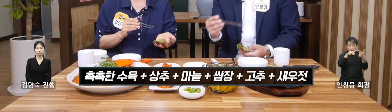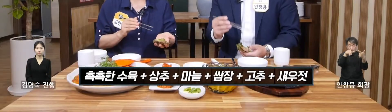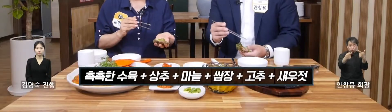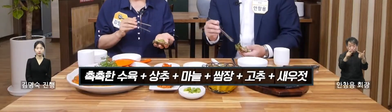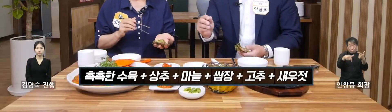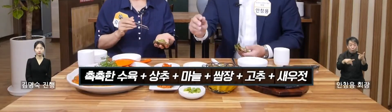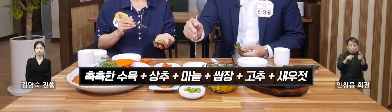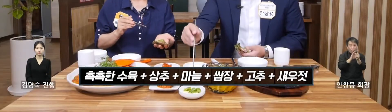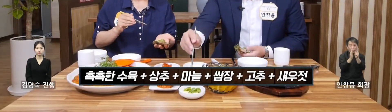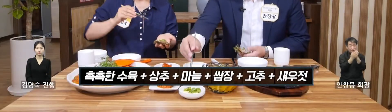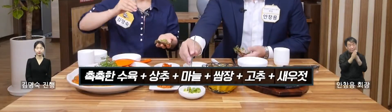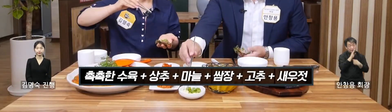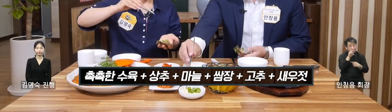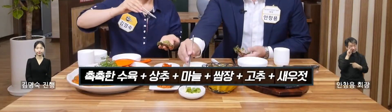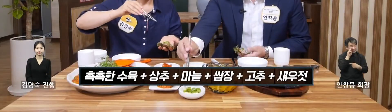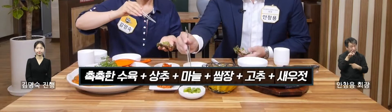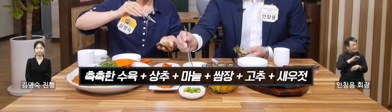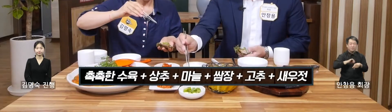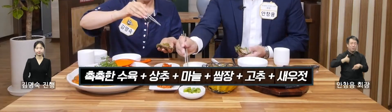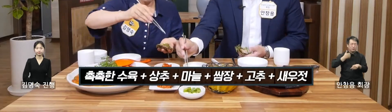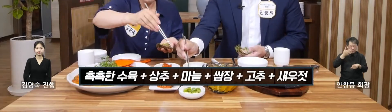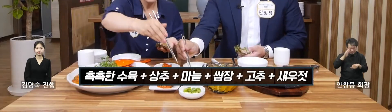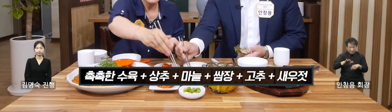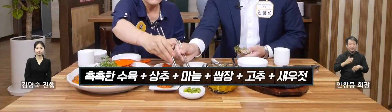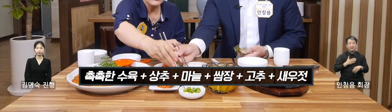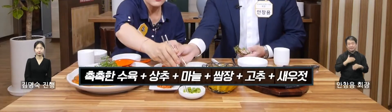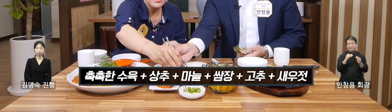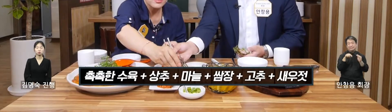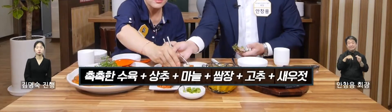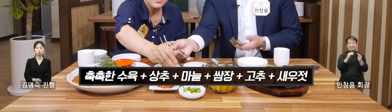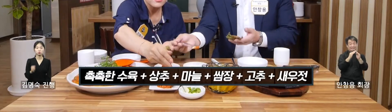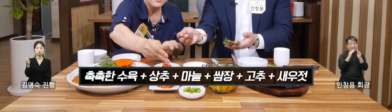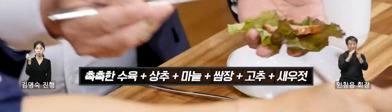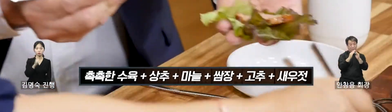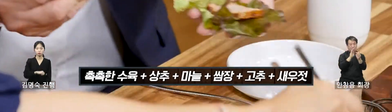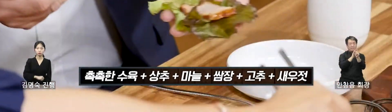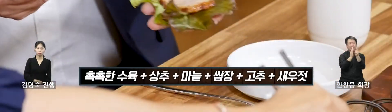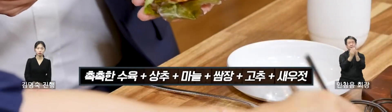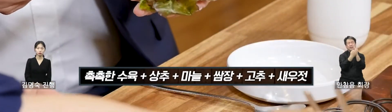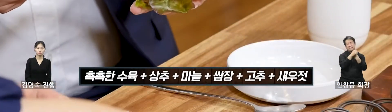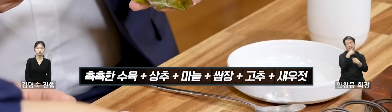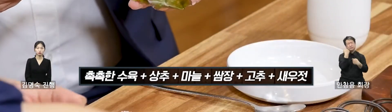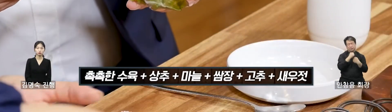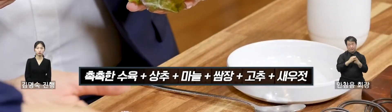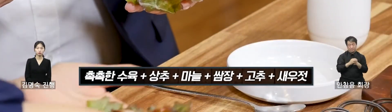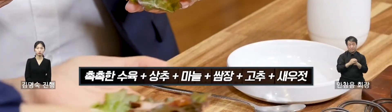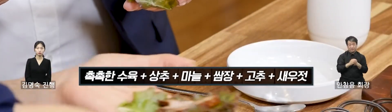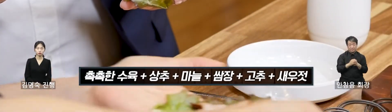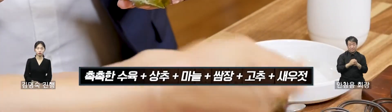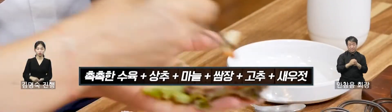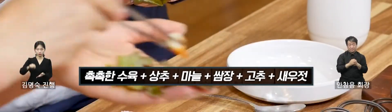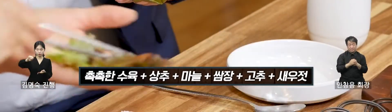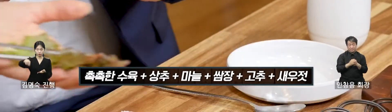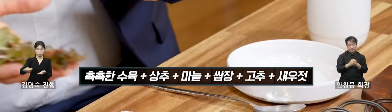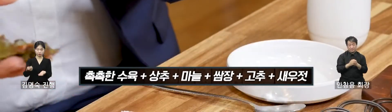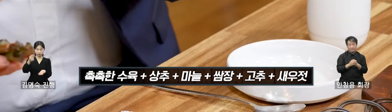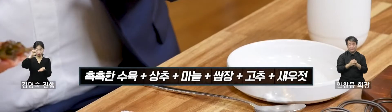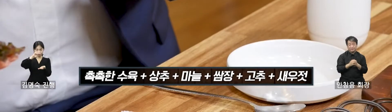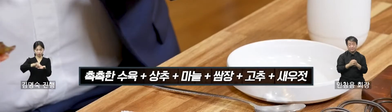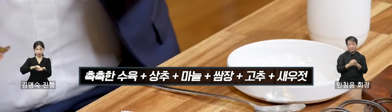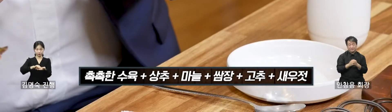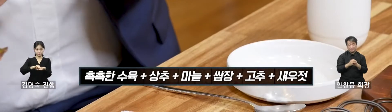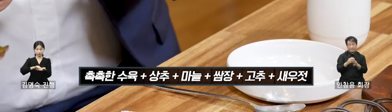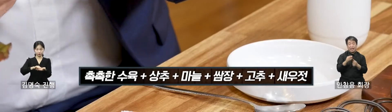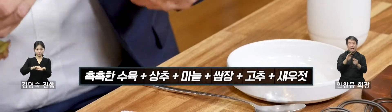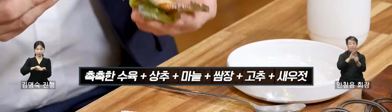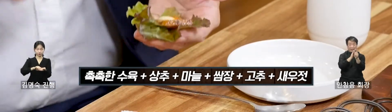그런데 이 집 마늘이 네. 저는 알싸하니 맛있어요. 그래서. 그래요? 자, 네. 쌈장을 찍고 네, 네. 네.